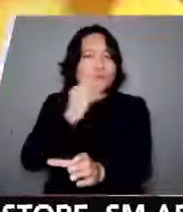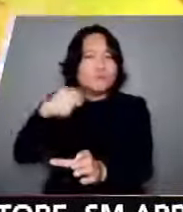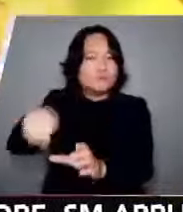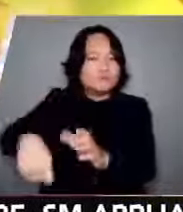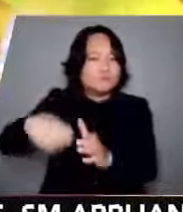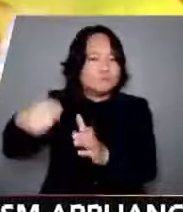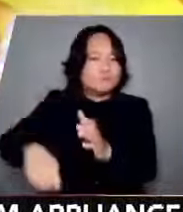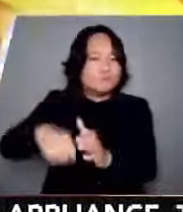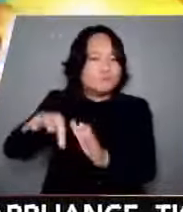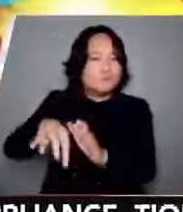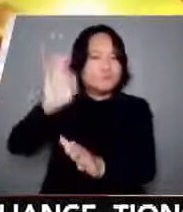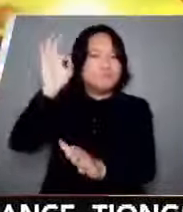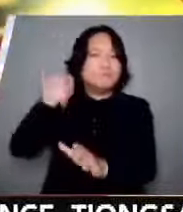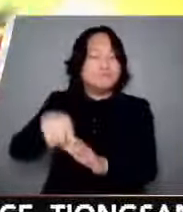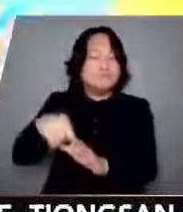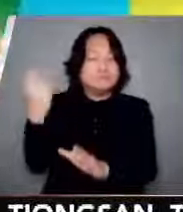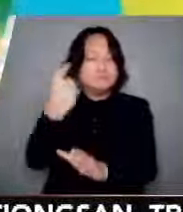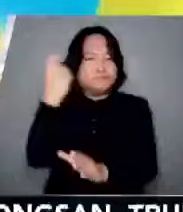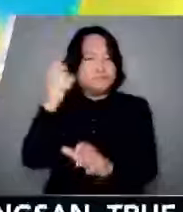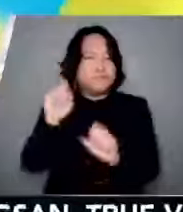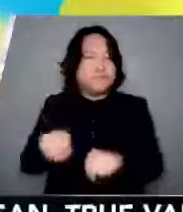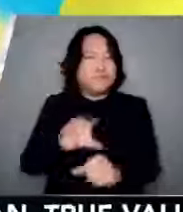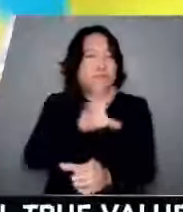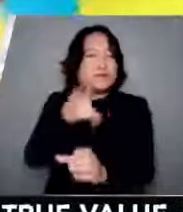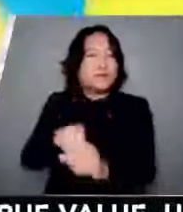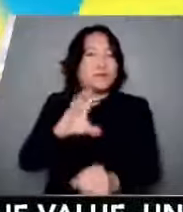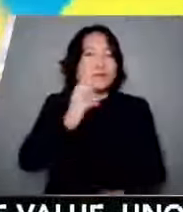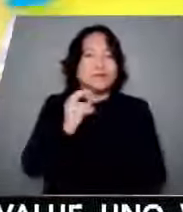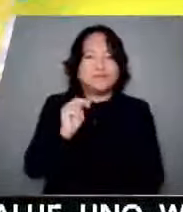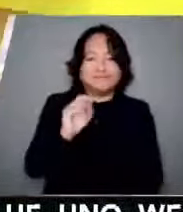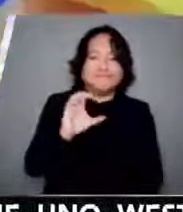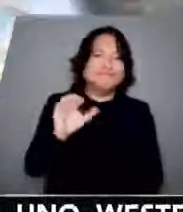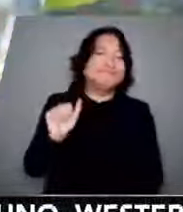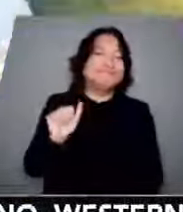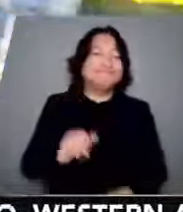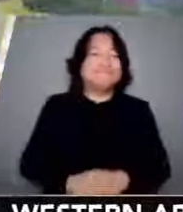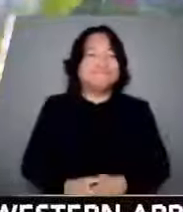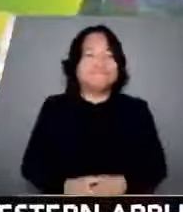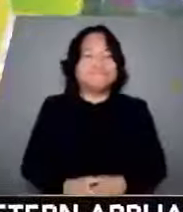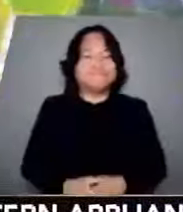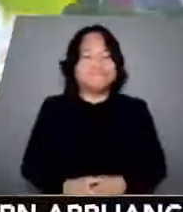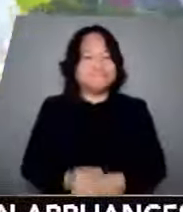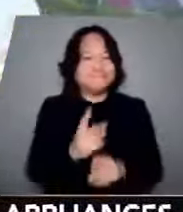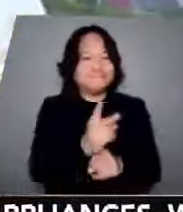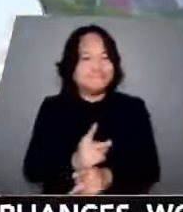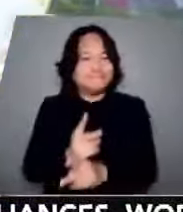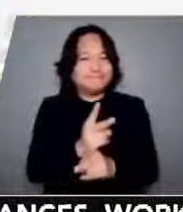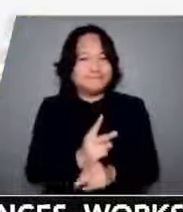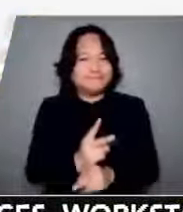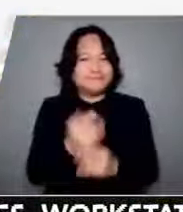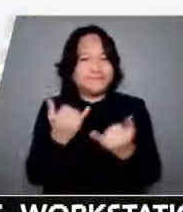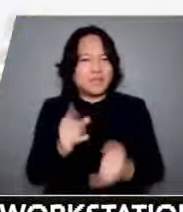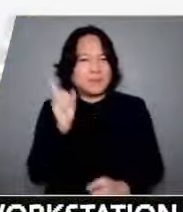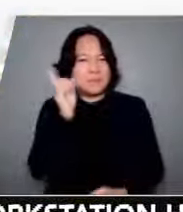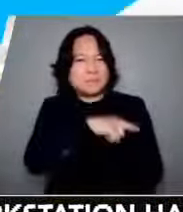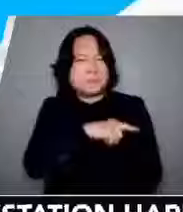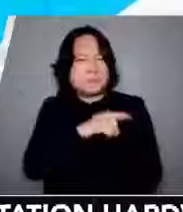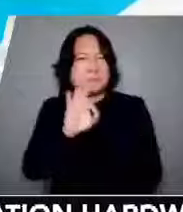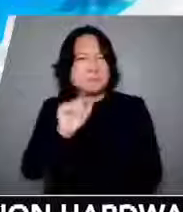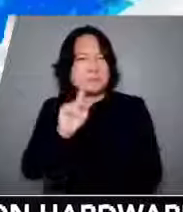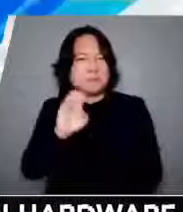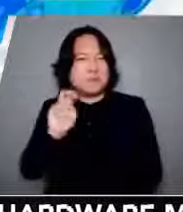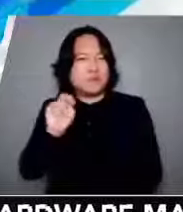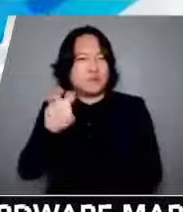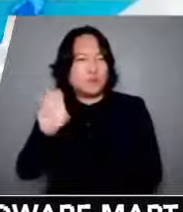ang athletes ng NCAA member schools. Abiso mga kapuso, mag-ingat sa mga fake news, fake Facebook accounts